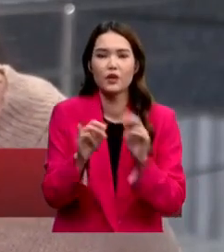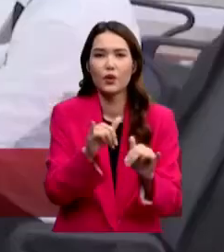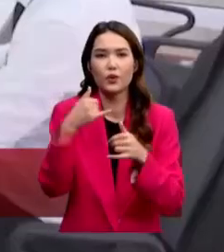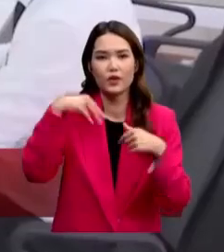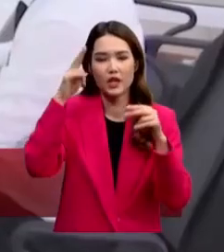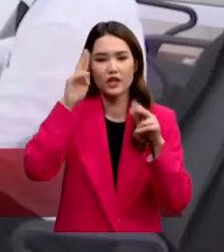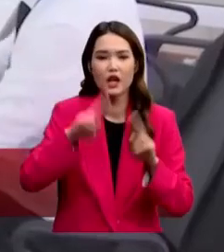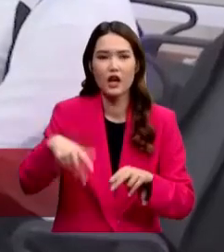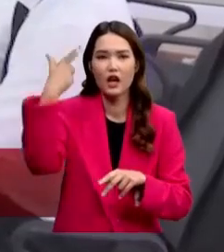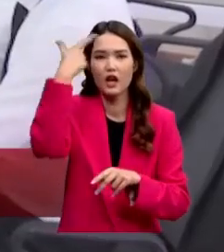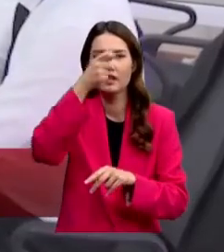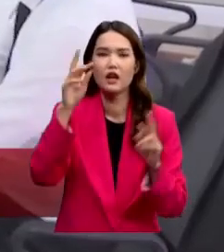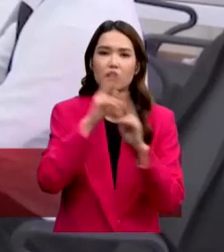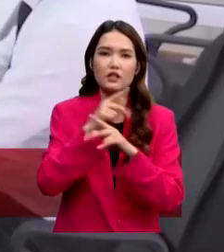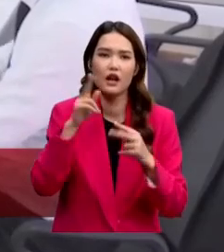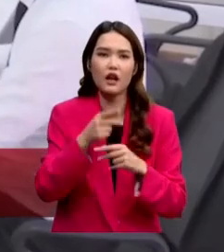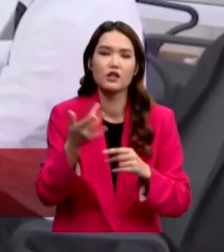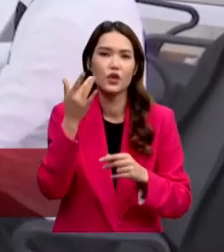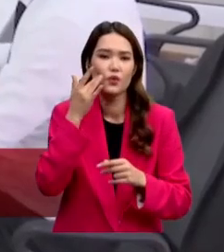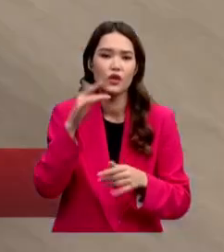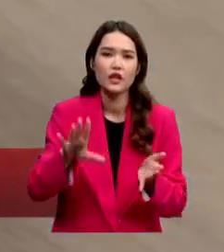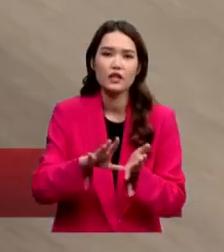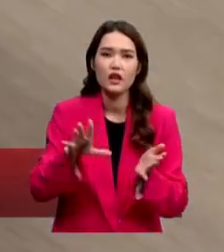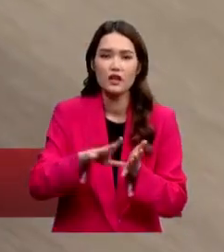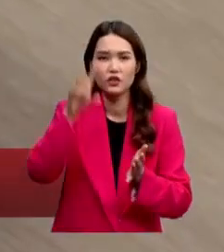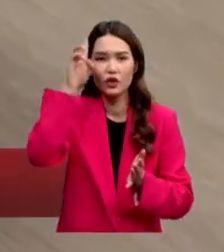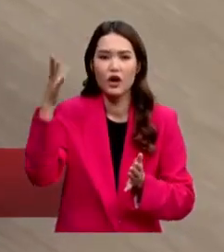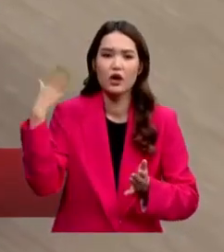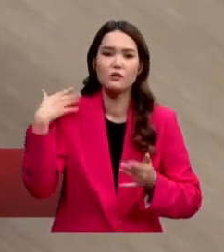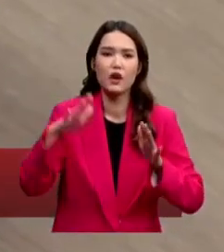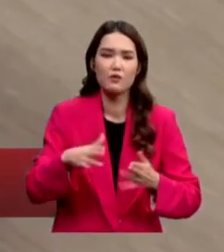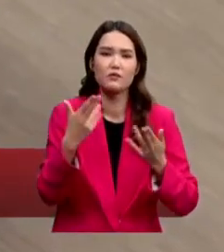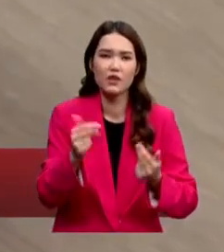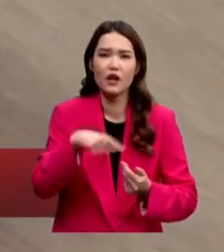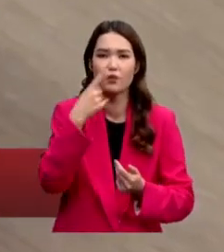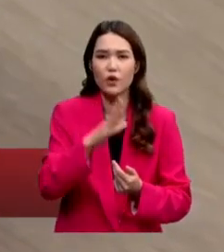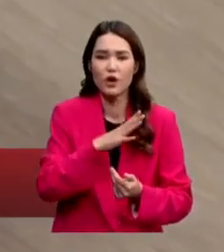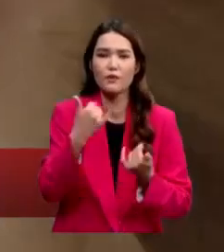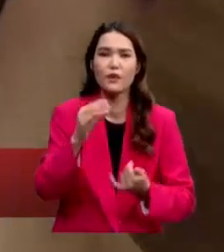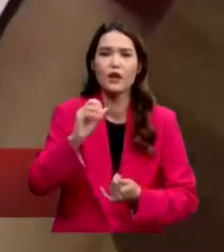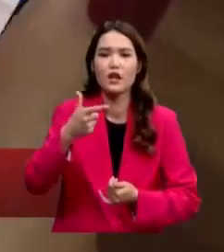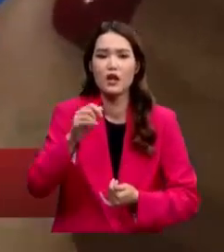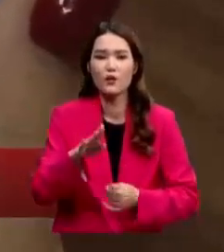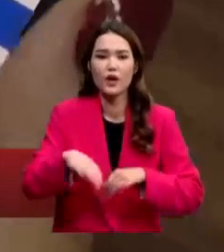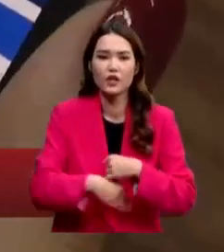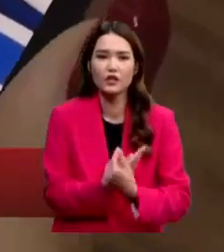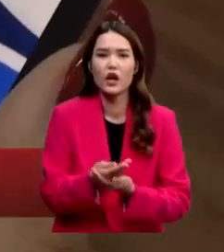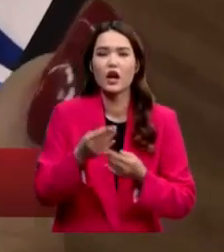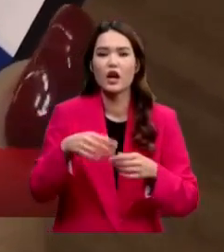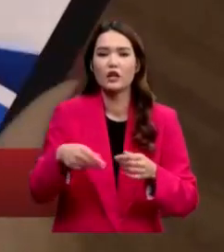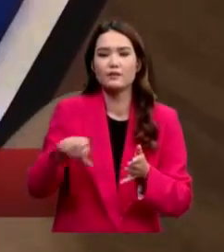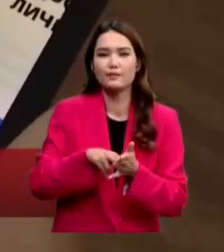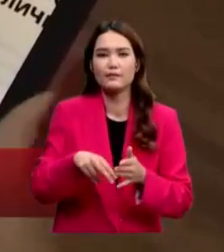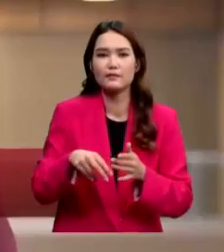білмеймін. Деректерде қателіктердің болып жатқанын электронды үкімет басшылығы да мойындап отыр. Сондықтан ЕГОВ қосымшасының жаңа нұсқасын